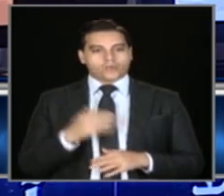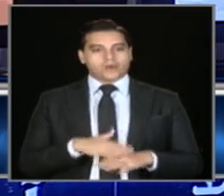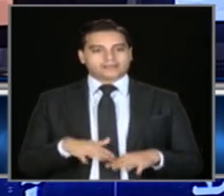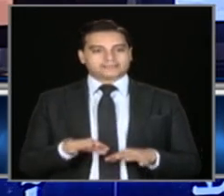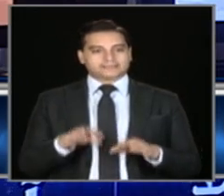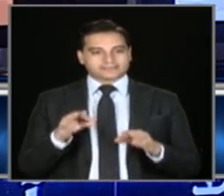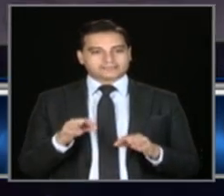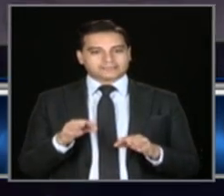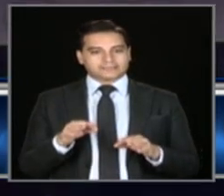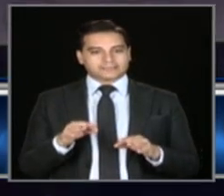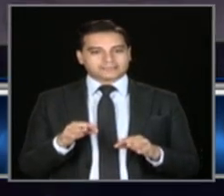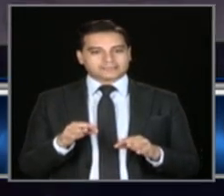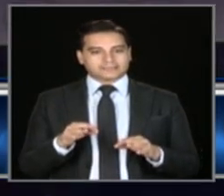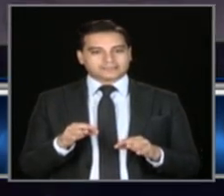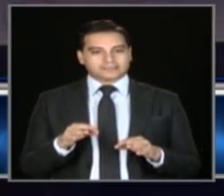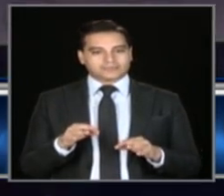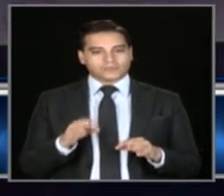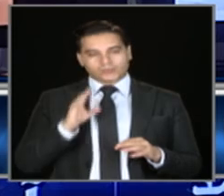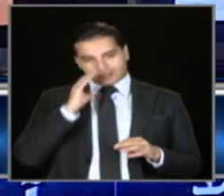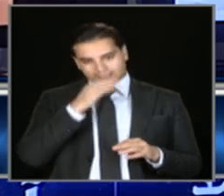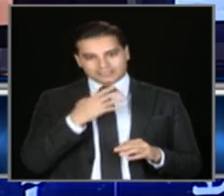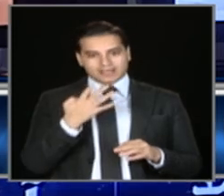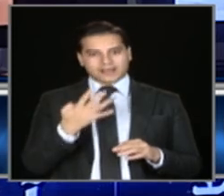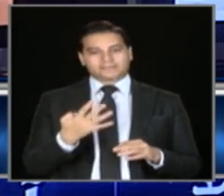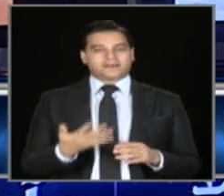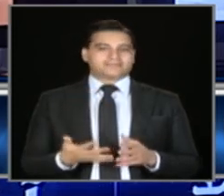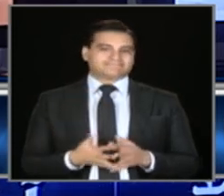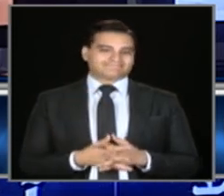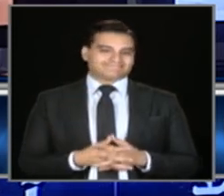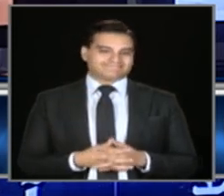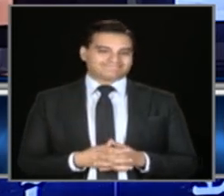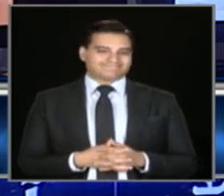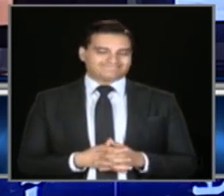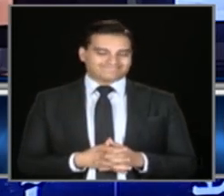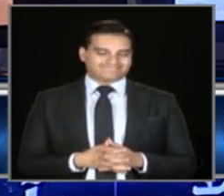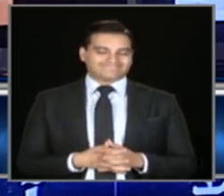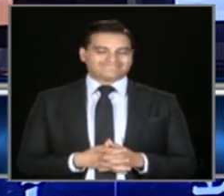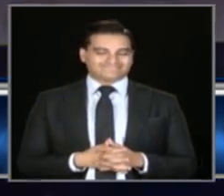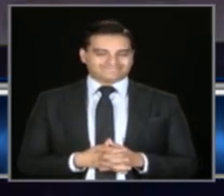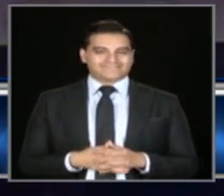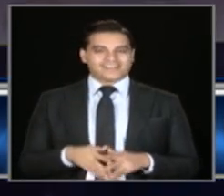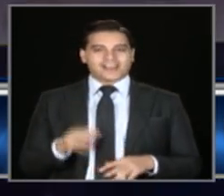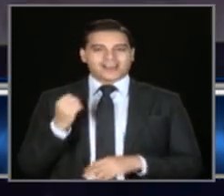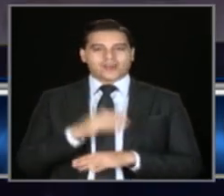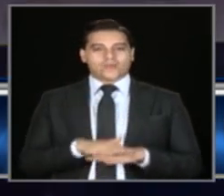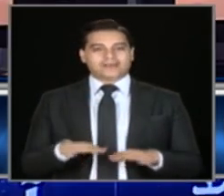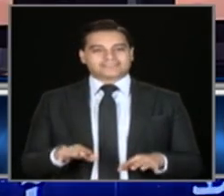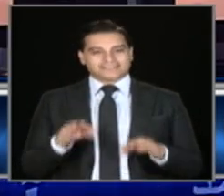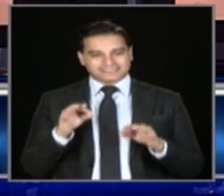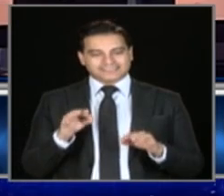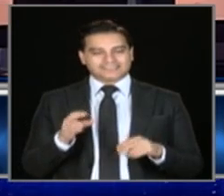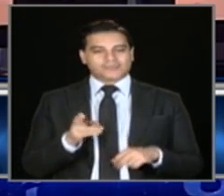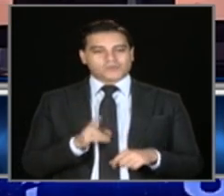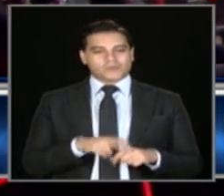وسوهاج هما دول والجيزه صح الجيزه جيزه الجيزه فين احمد سليمان اجابه